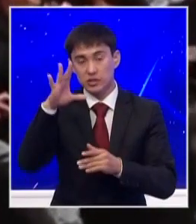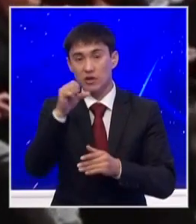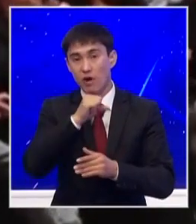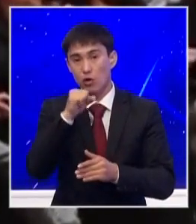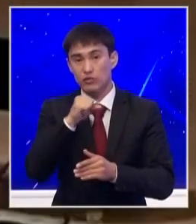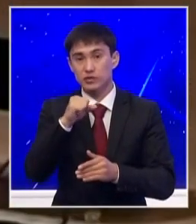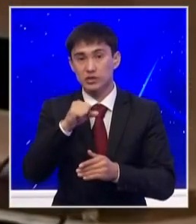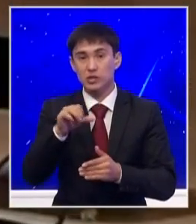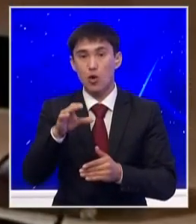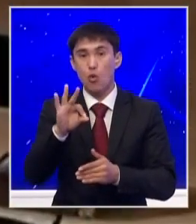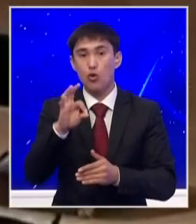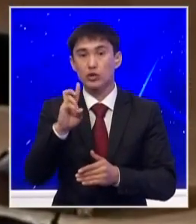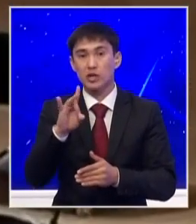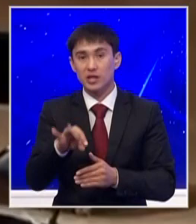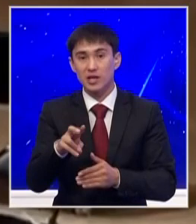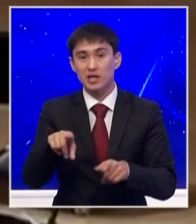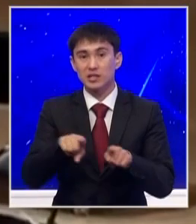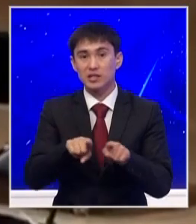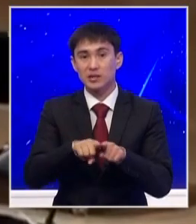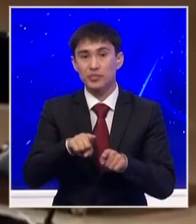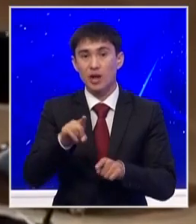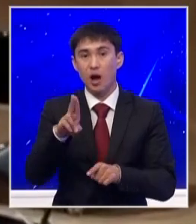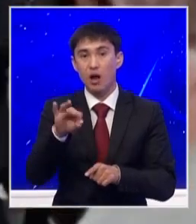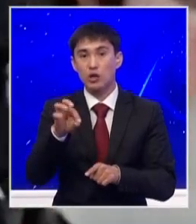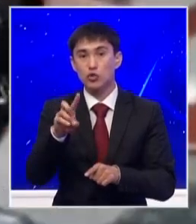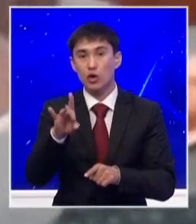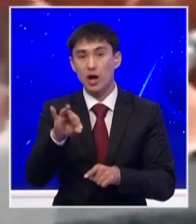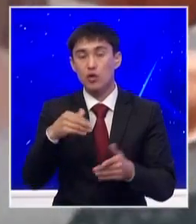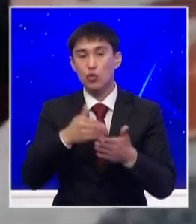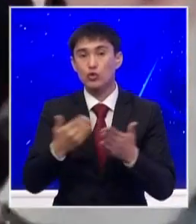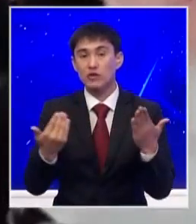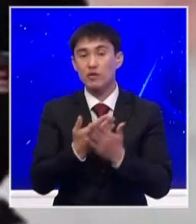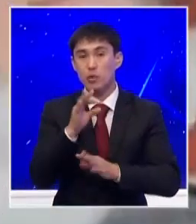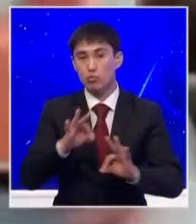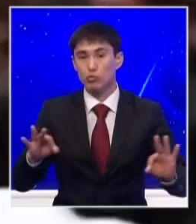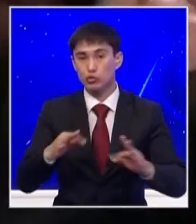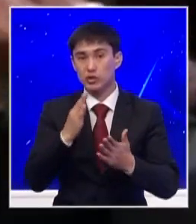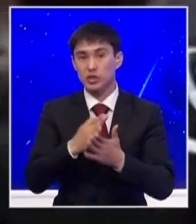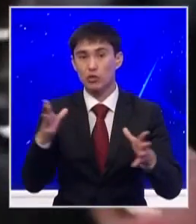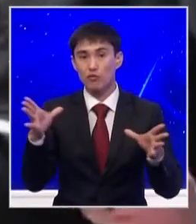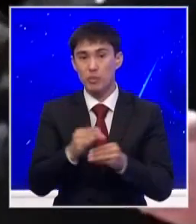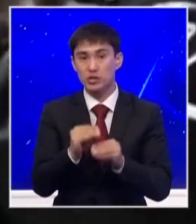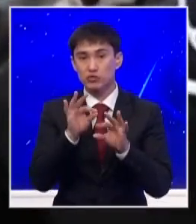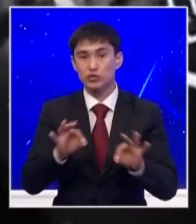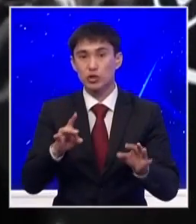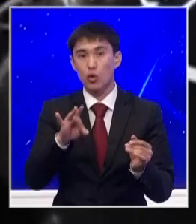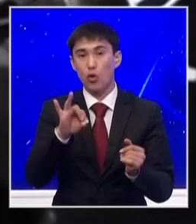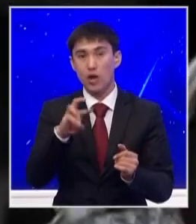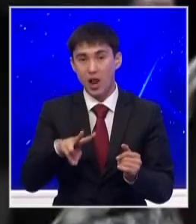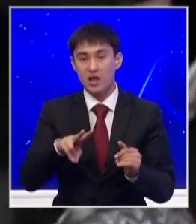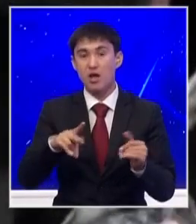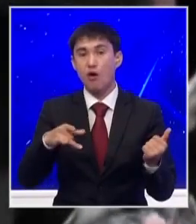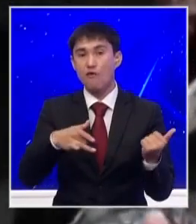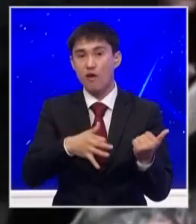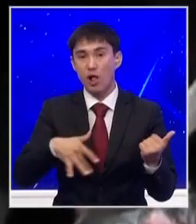вокалистов произведения от Орытке и Каражорга до современной музыки, в которой вместе звучат рояль и виолончель, а